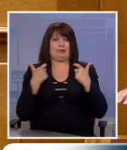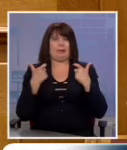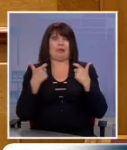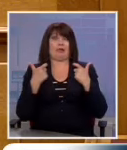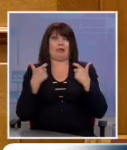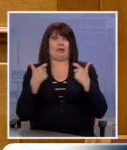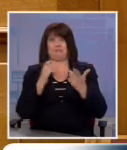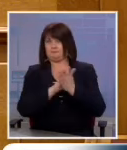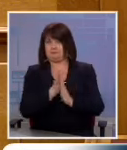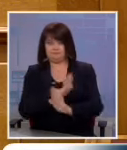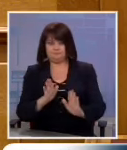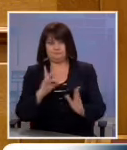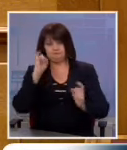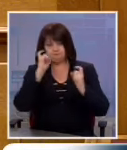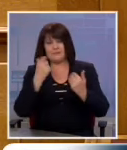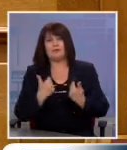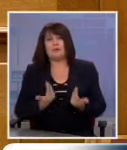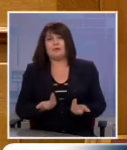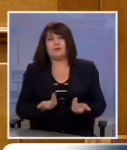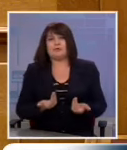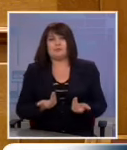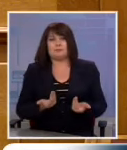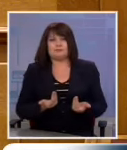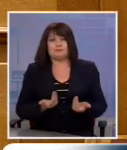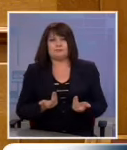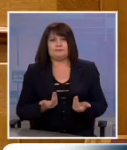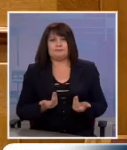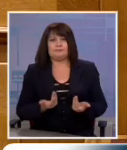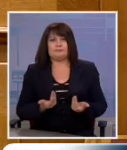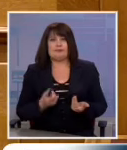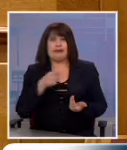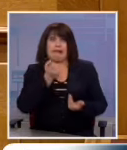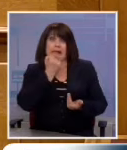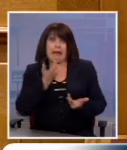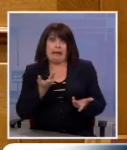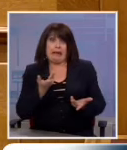τοίχο. Και διερωτώ με, σας ξέφυγαν όλα αυτά?